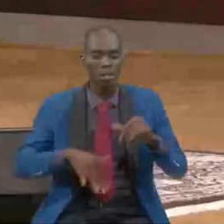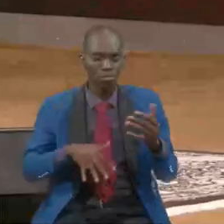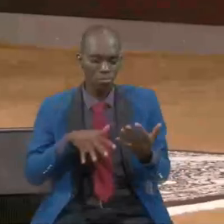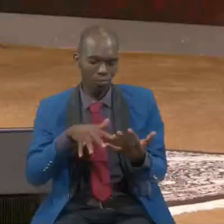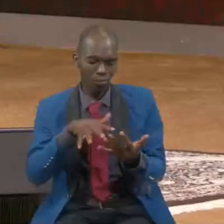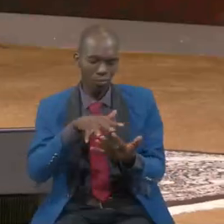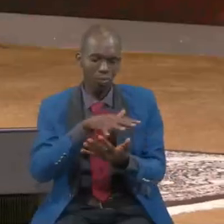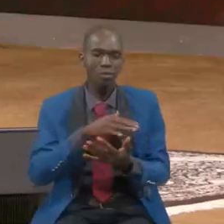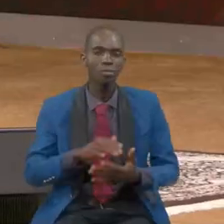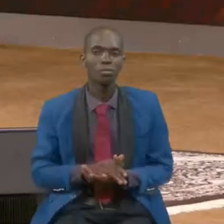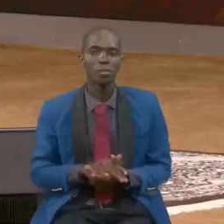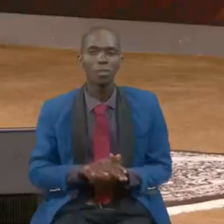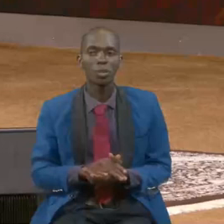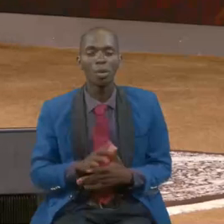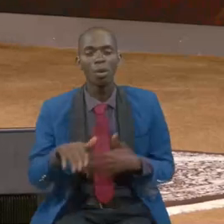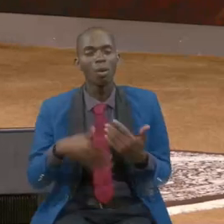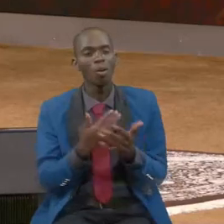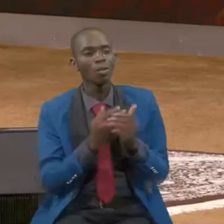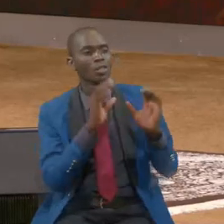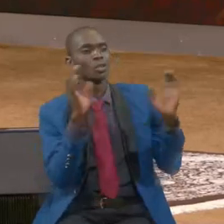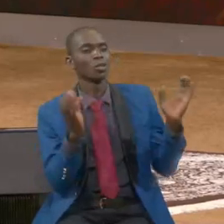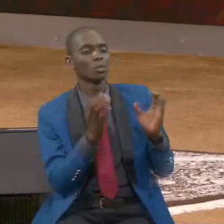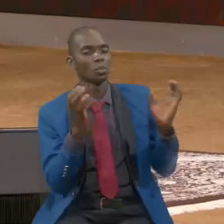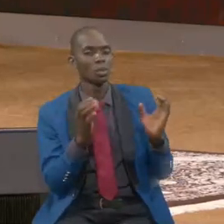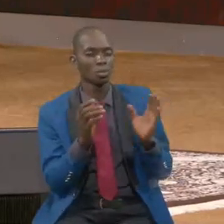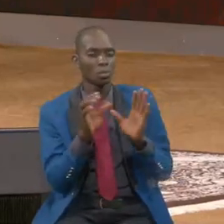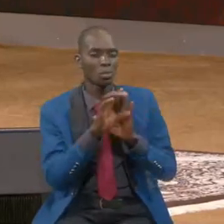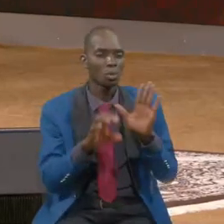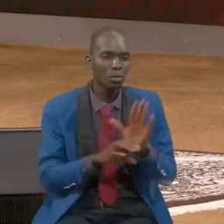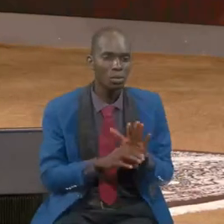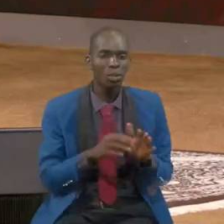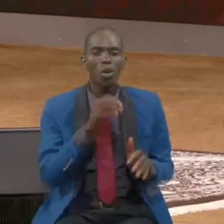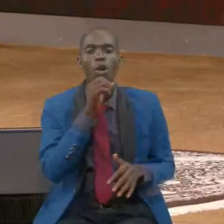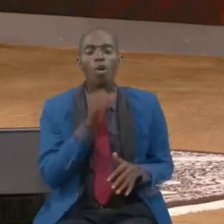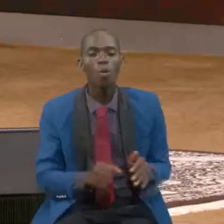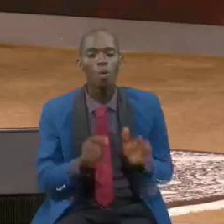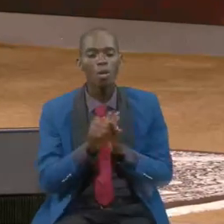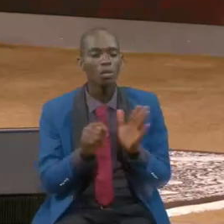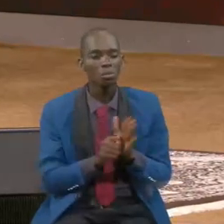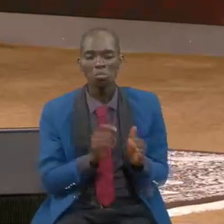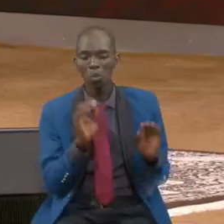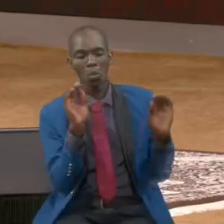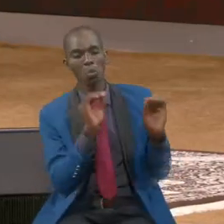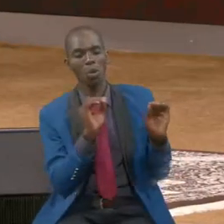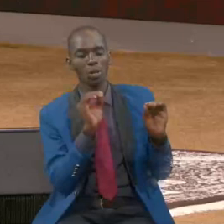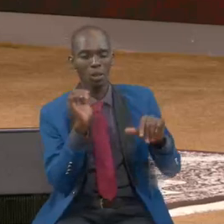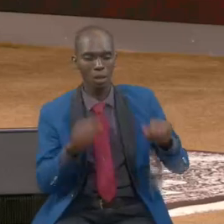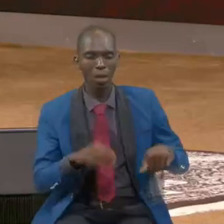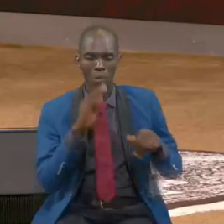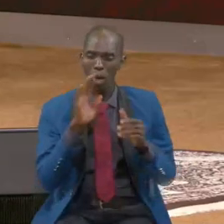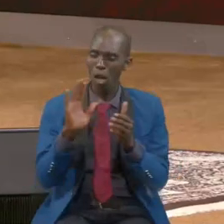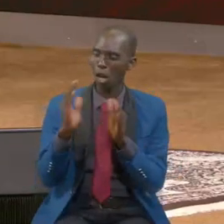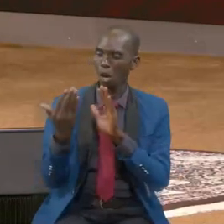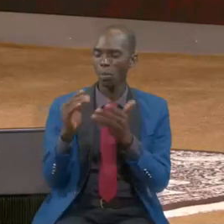que cela toutes tous ces commandements cérémoniaux de l'Ancien Testament